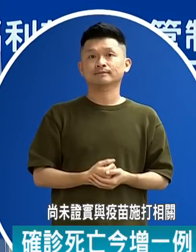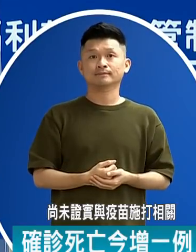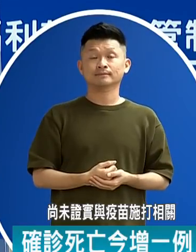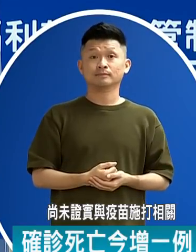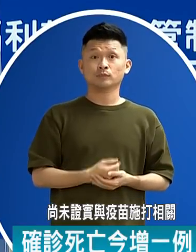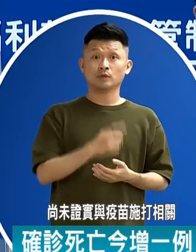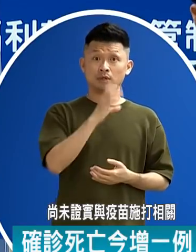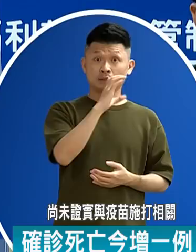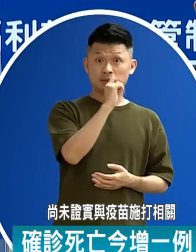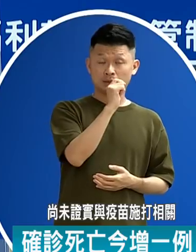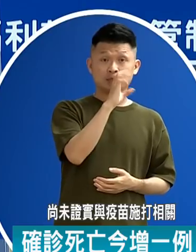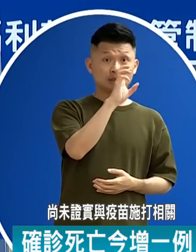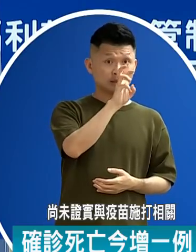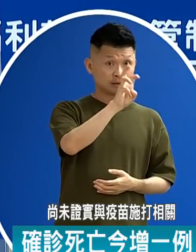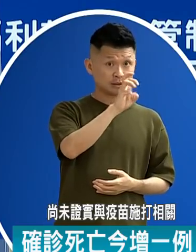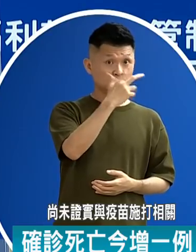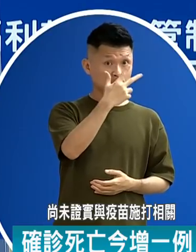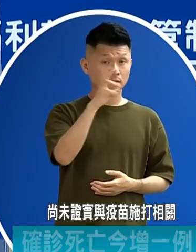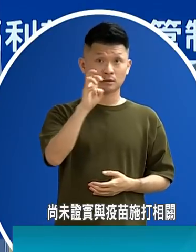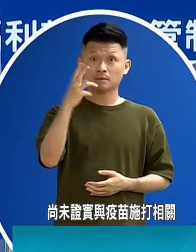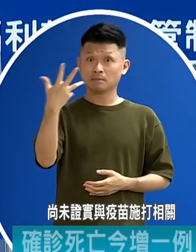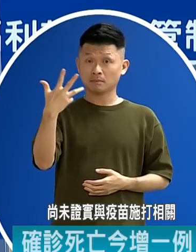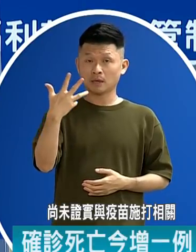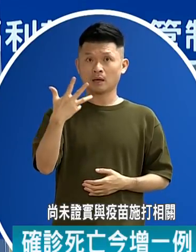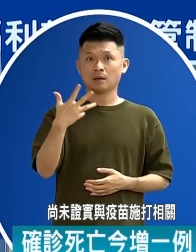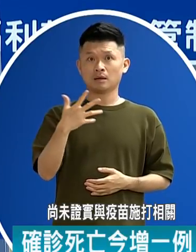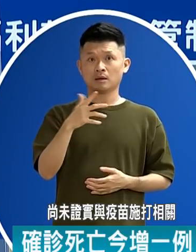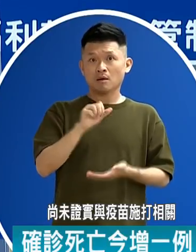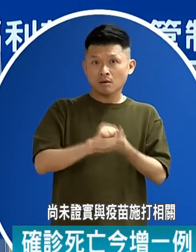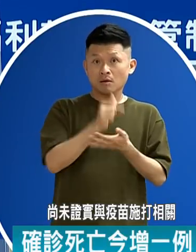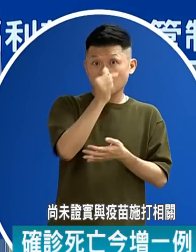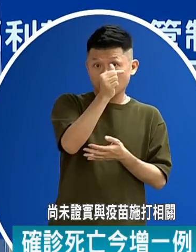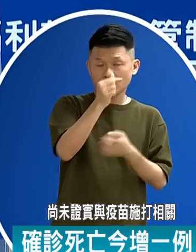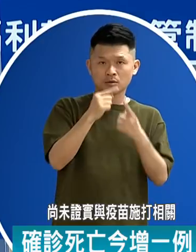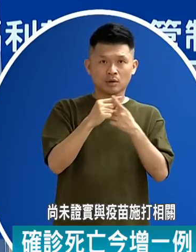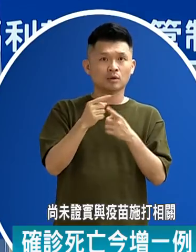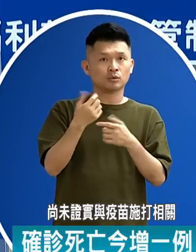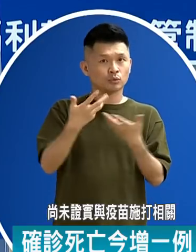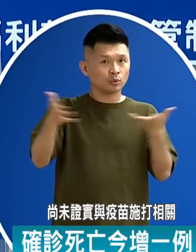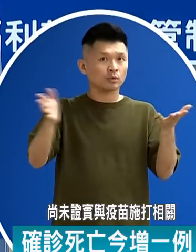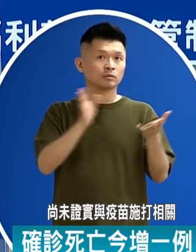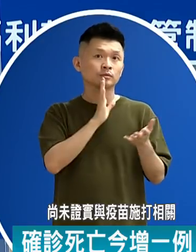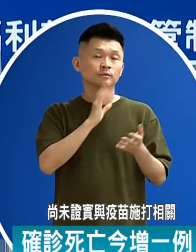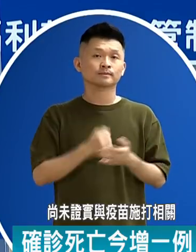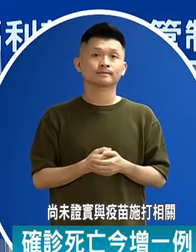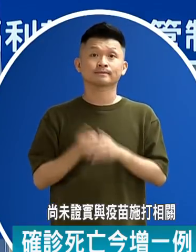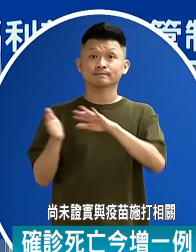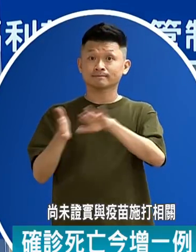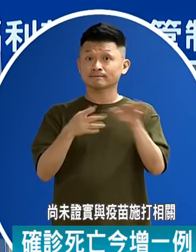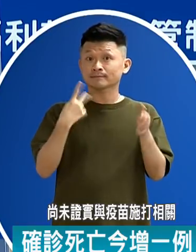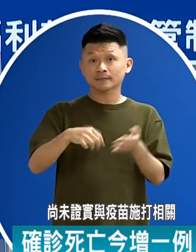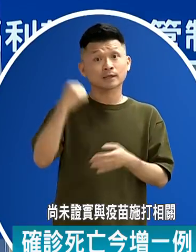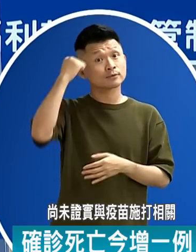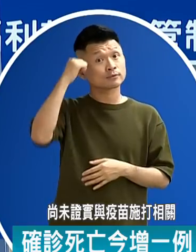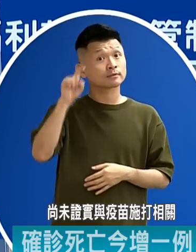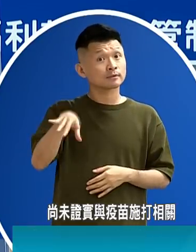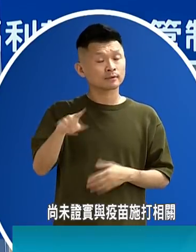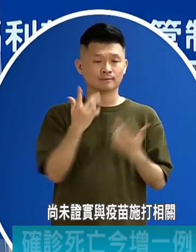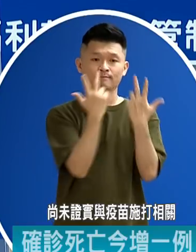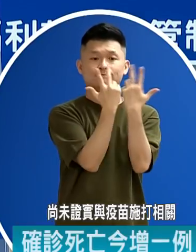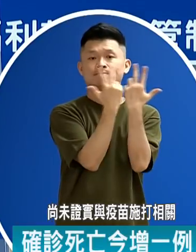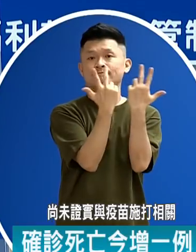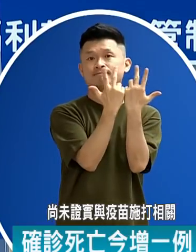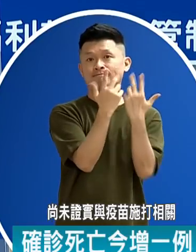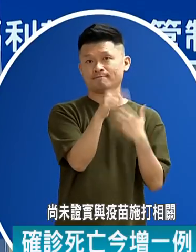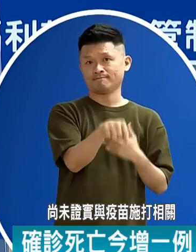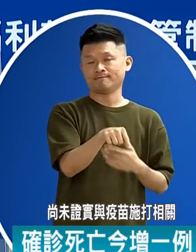列3738，列确诊的个案已经很多了哈。那第二个，我刚才跟大家报告，他居住的县市是新北